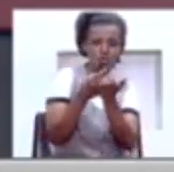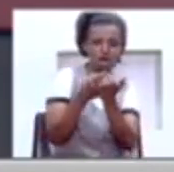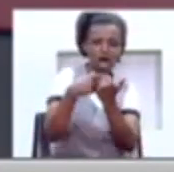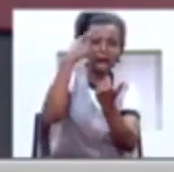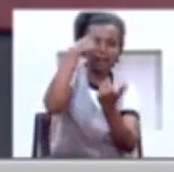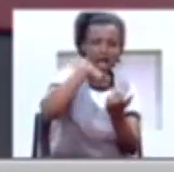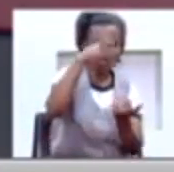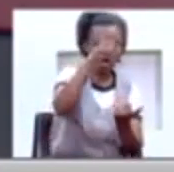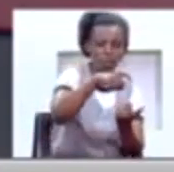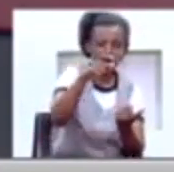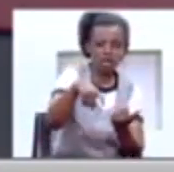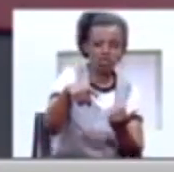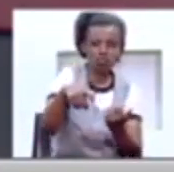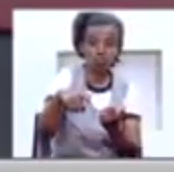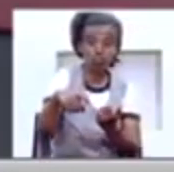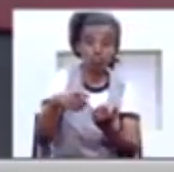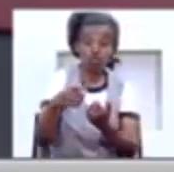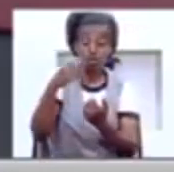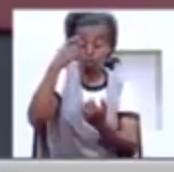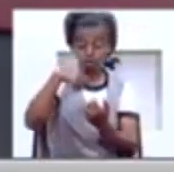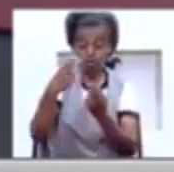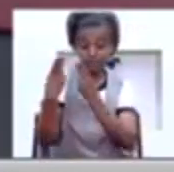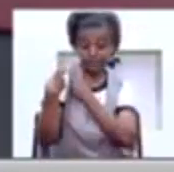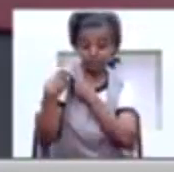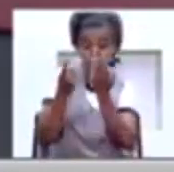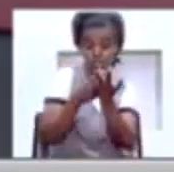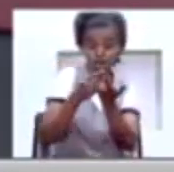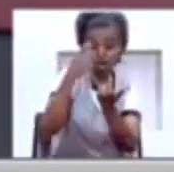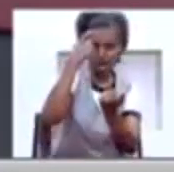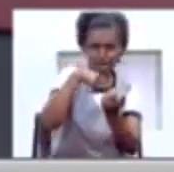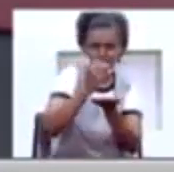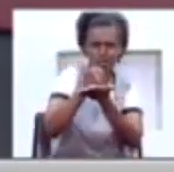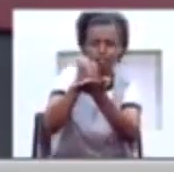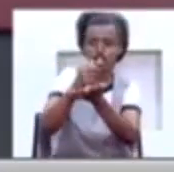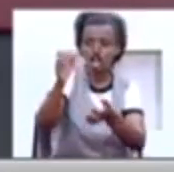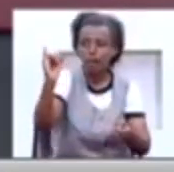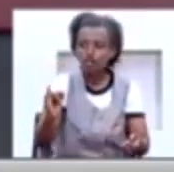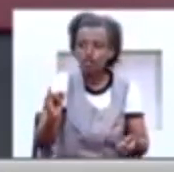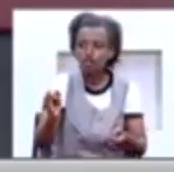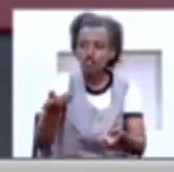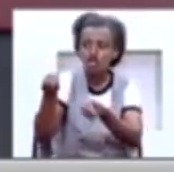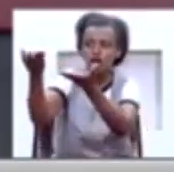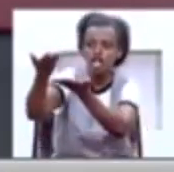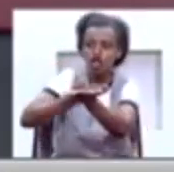batangaga ibyangombwa bitaga agent recenseur yagiye afasha abatutsi akabaha icyangombwa cy'ubuhutu